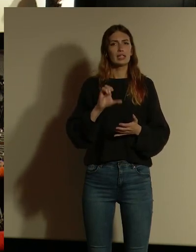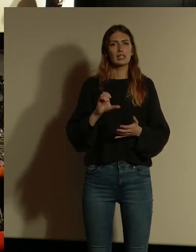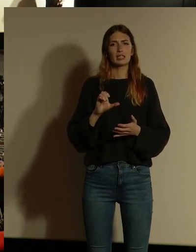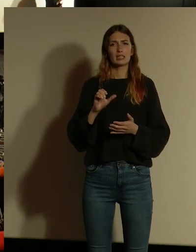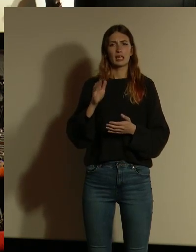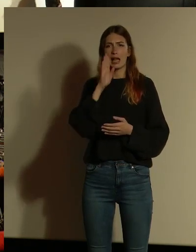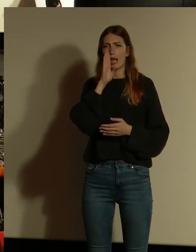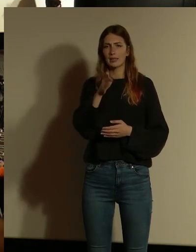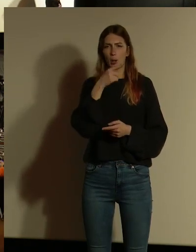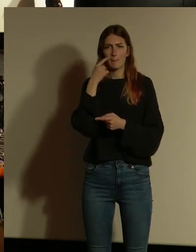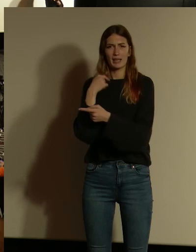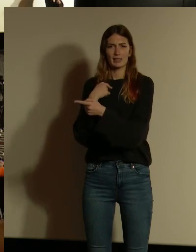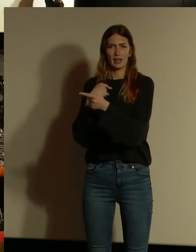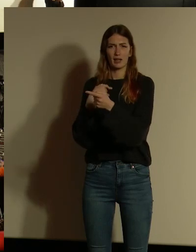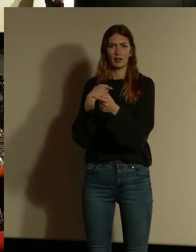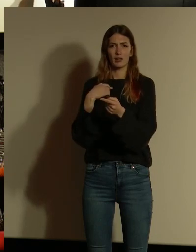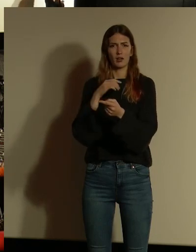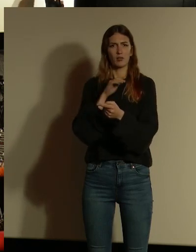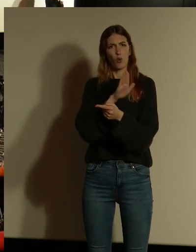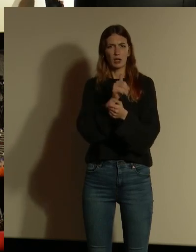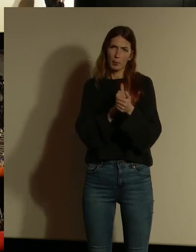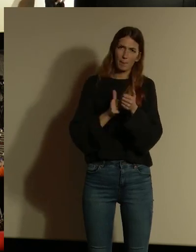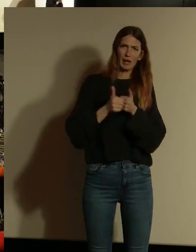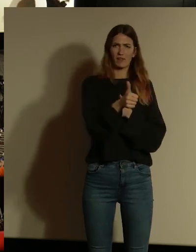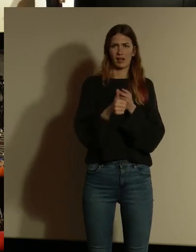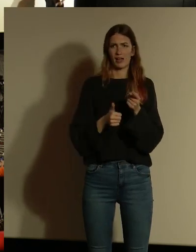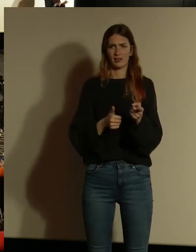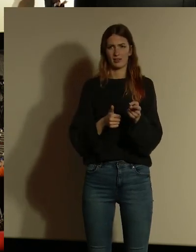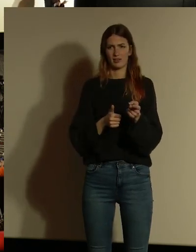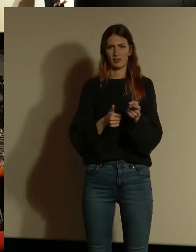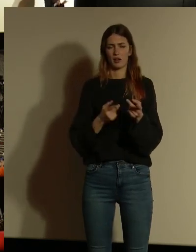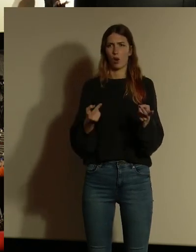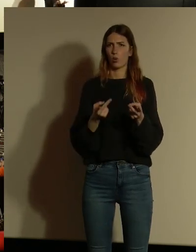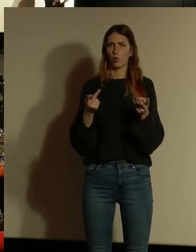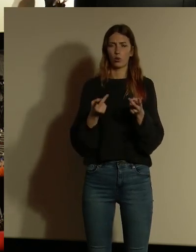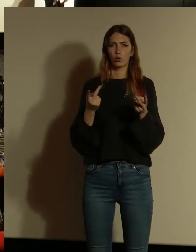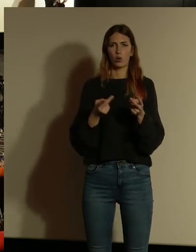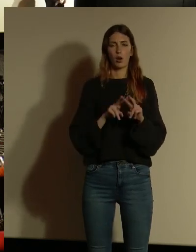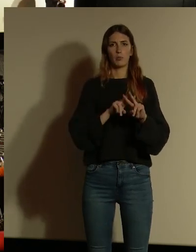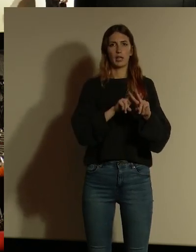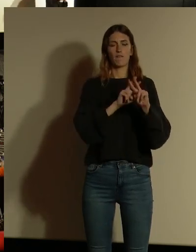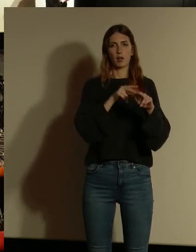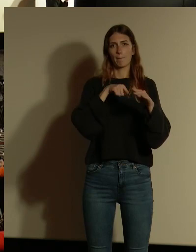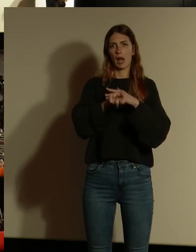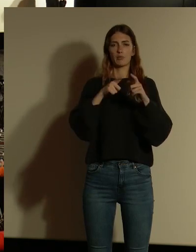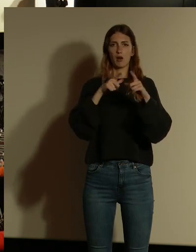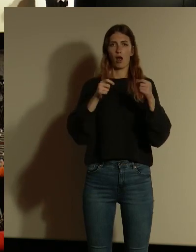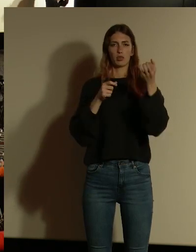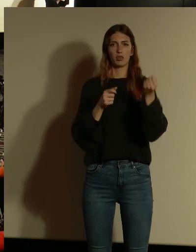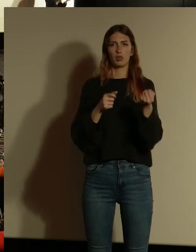cis-heteromeestel on mingisugune privileeg, just kui mingi vanglast pääsemise kaart.